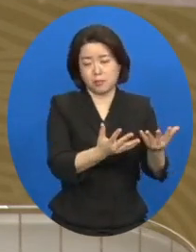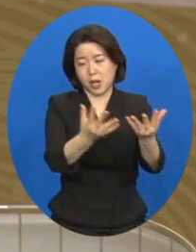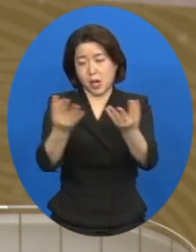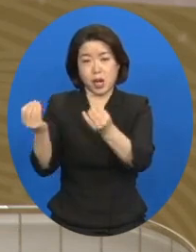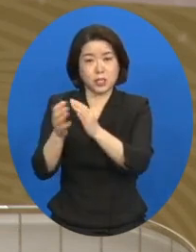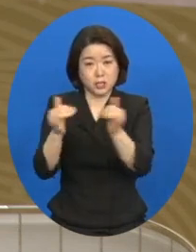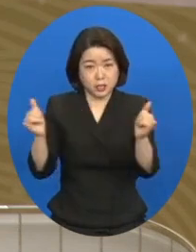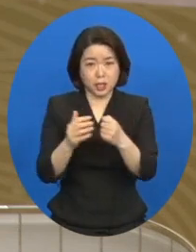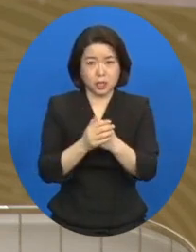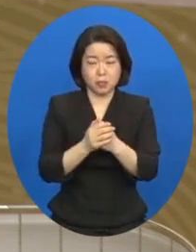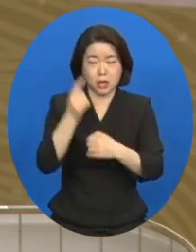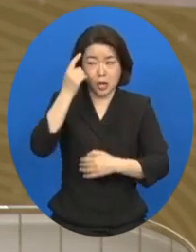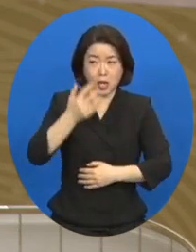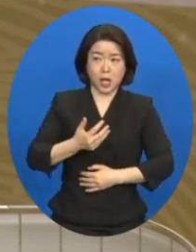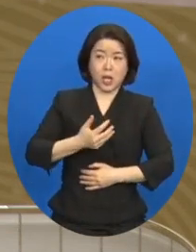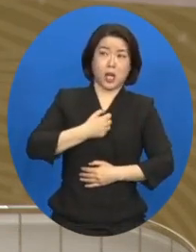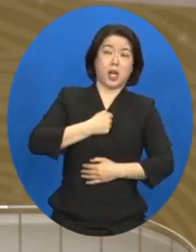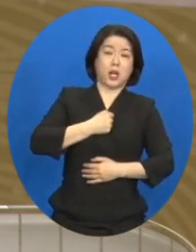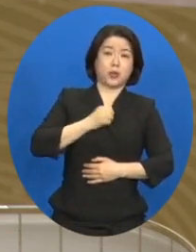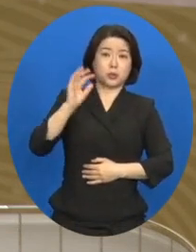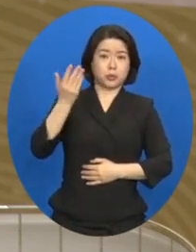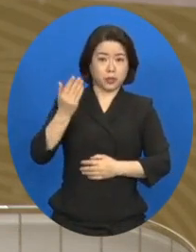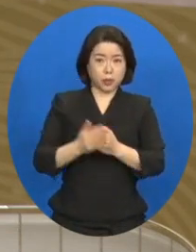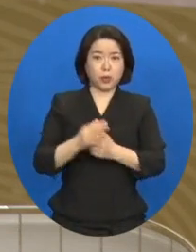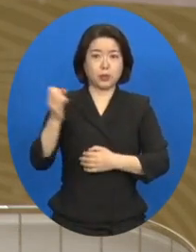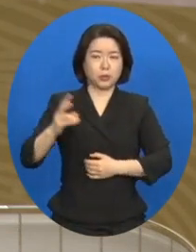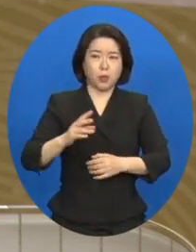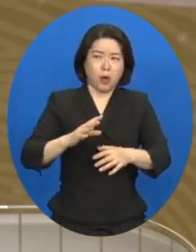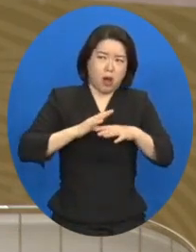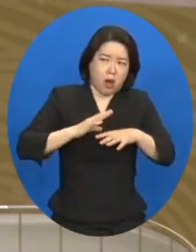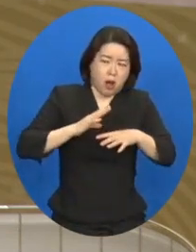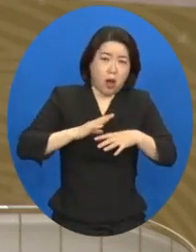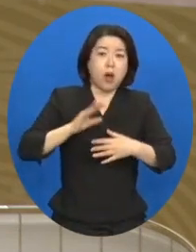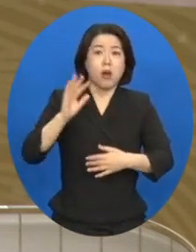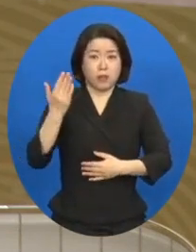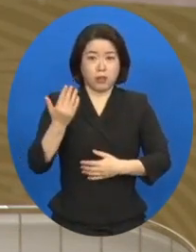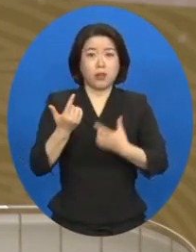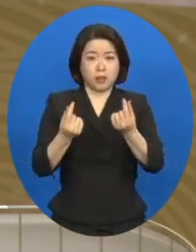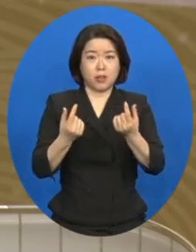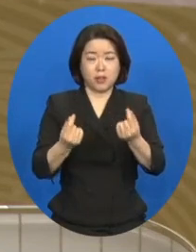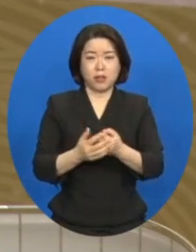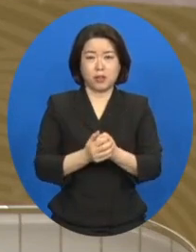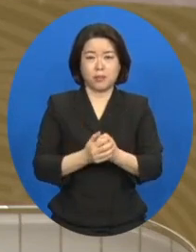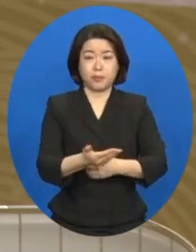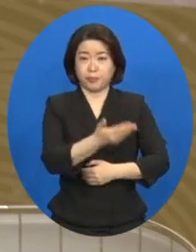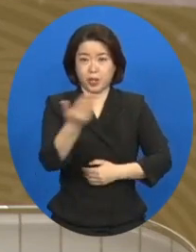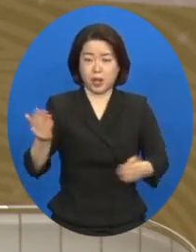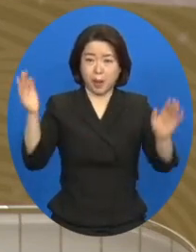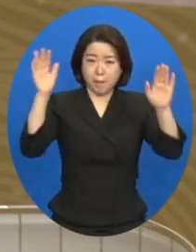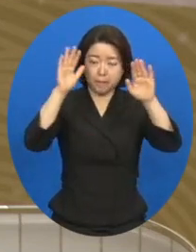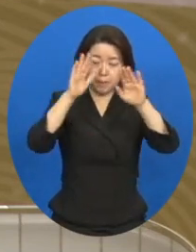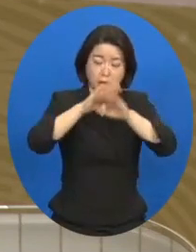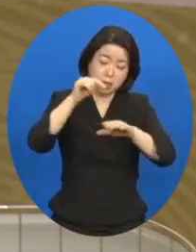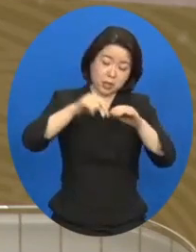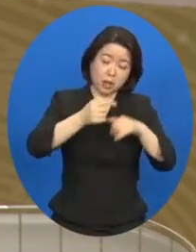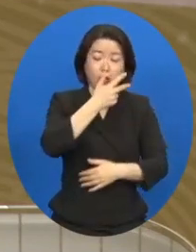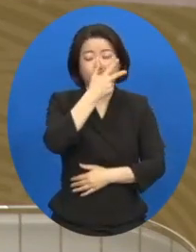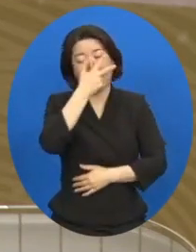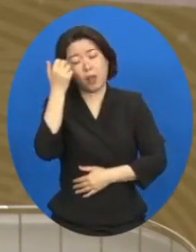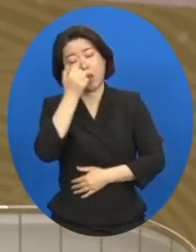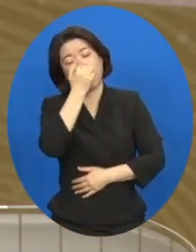사람들에게 충격도 되고 또 두려움도 돼요. 여러분 밤에 깊이 잠을 자는데